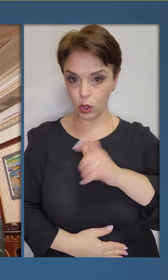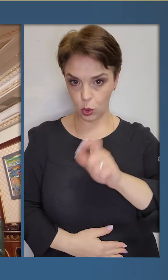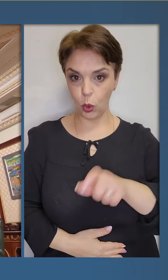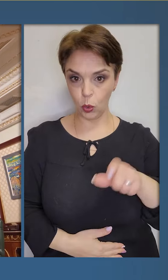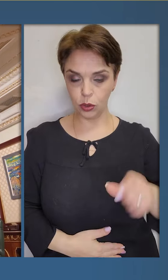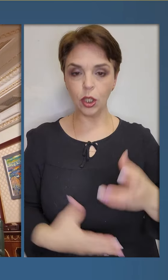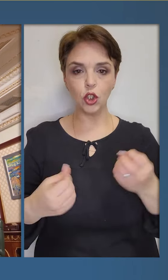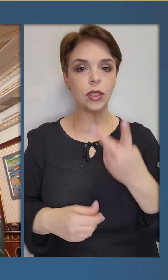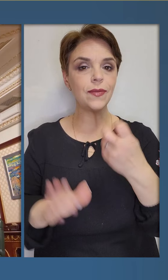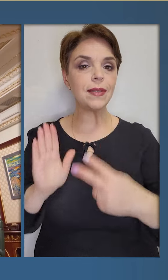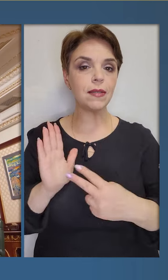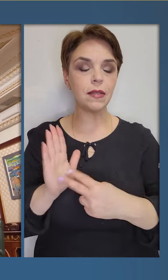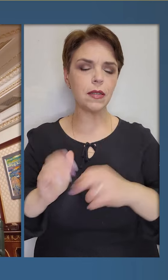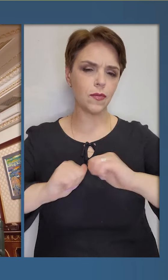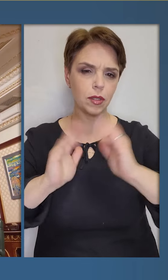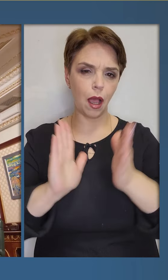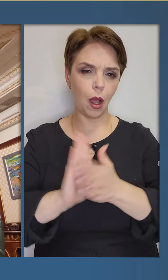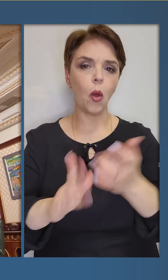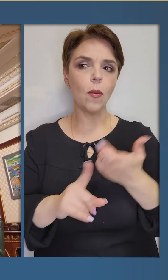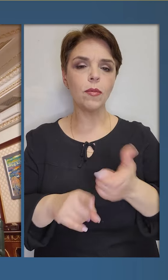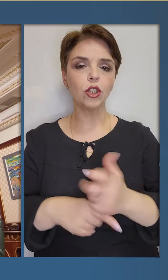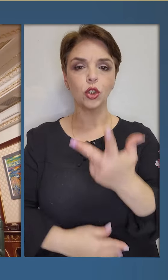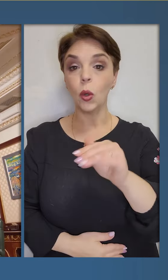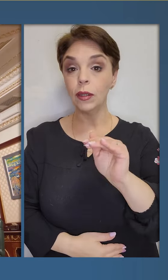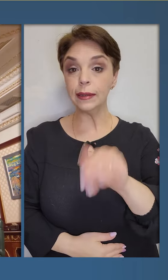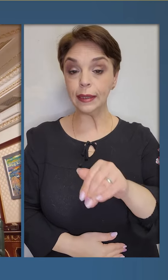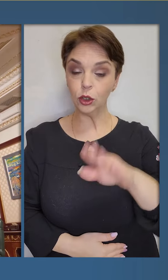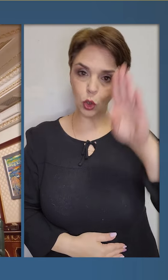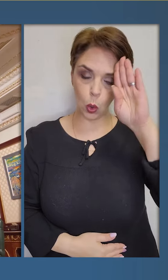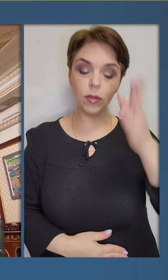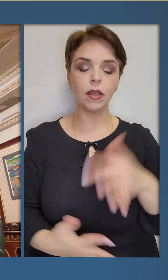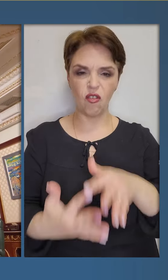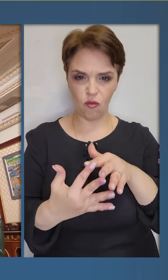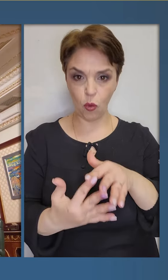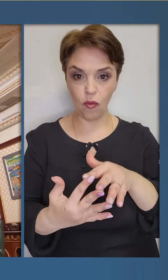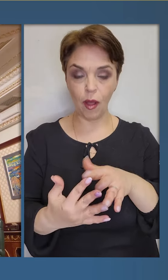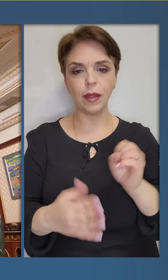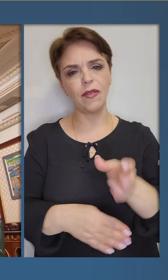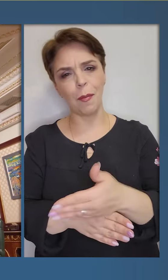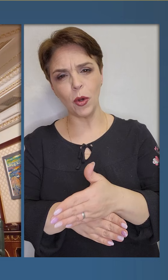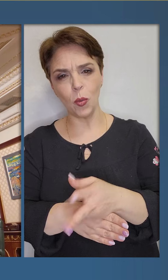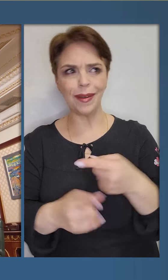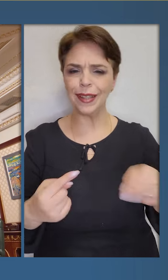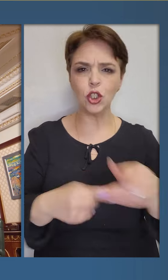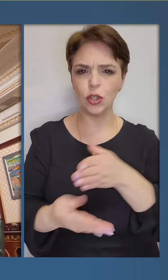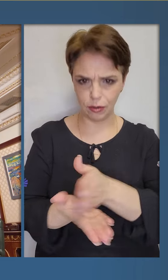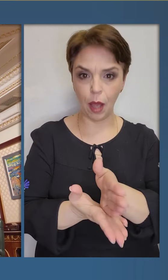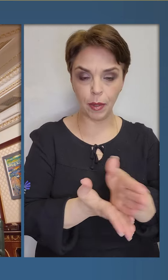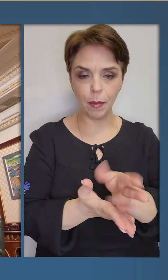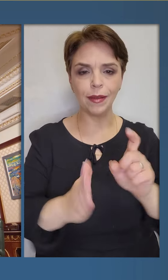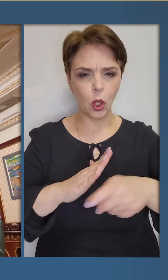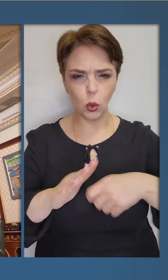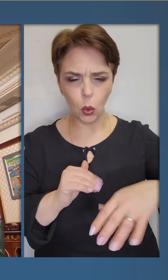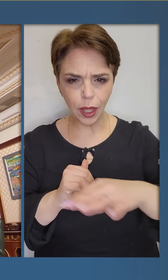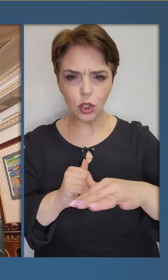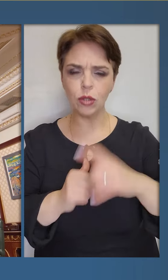людей ще 207 загалом більше 3 000 хлопці які воювали і в Маріуполі і На інших напрямках на